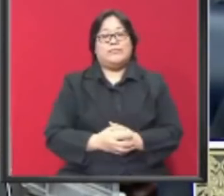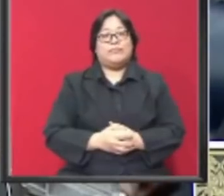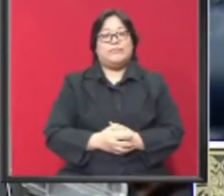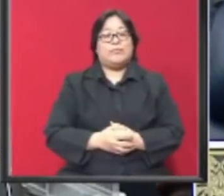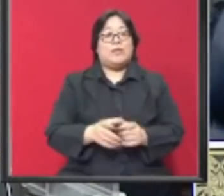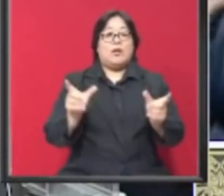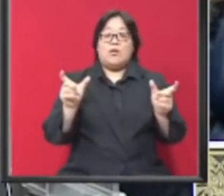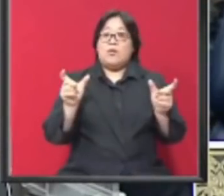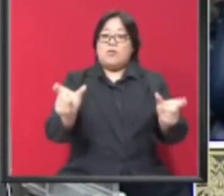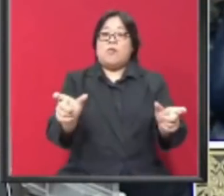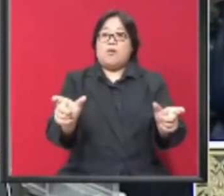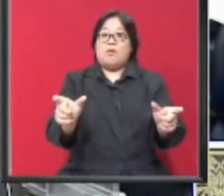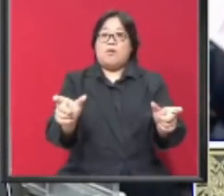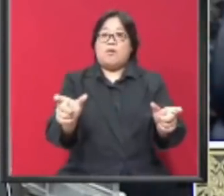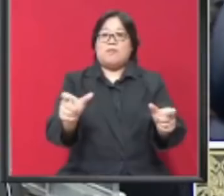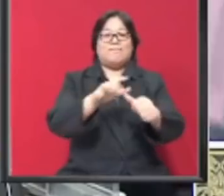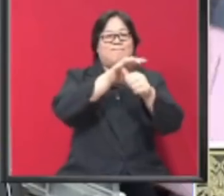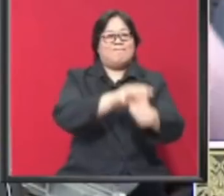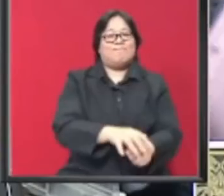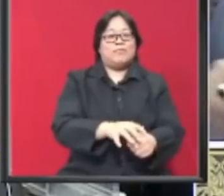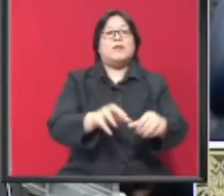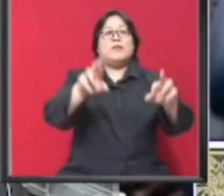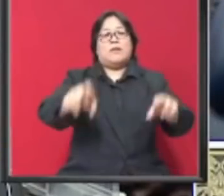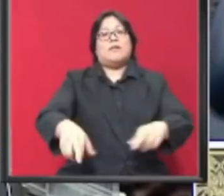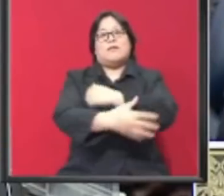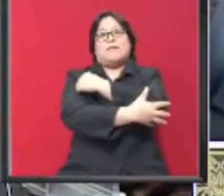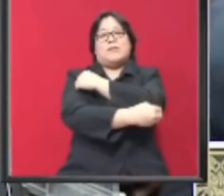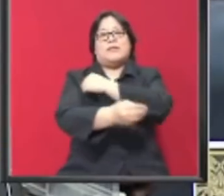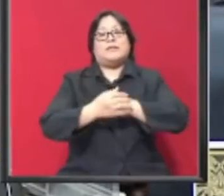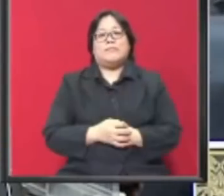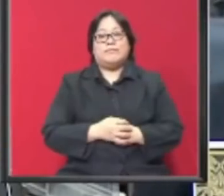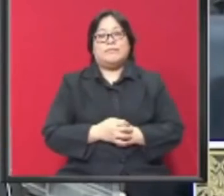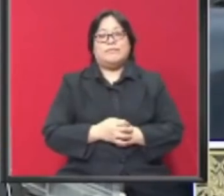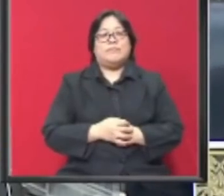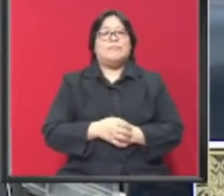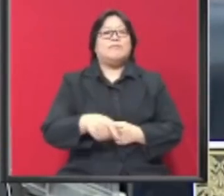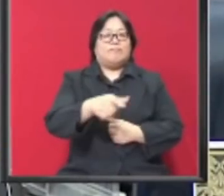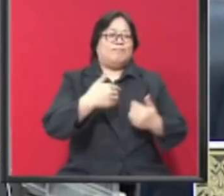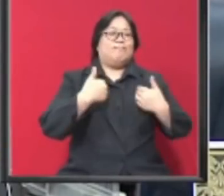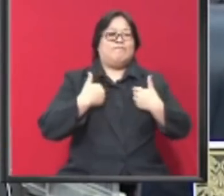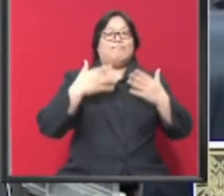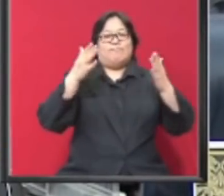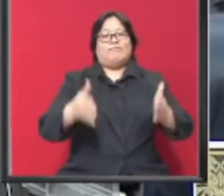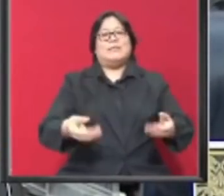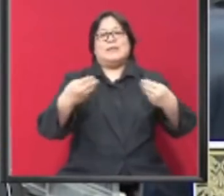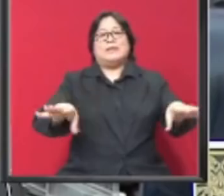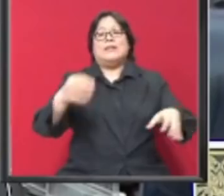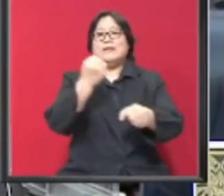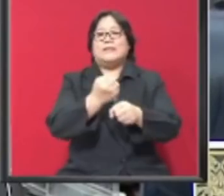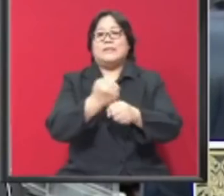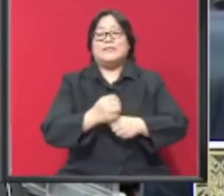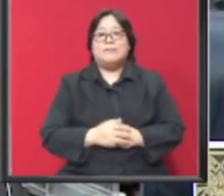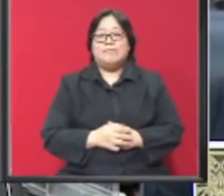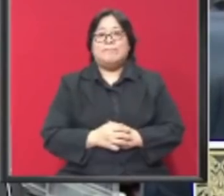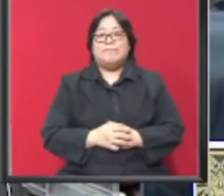Lockdown menekan rakyat yang miskin sehingga Ada yang kehilangan pendapatan sama sekali